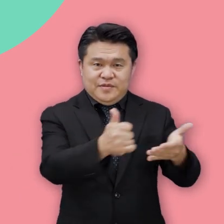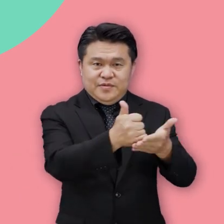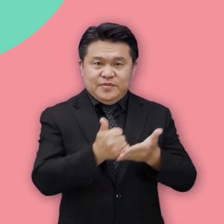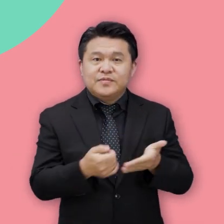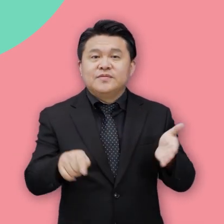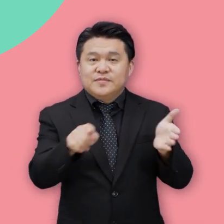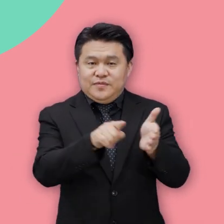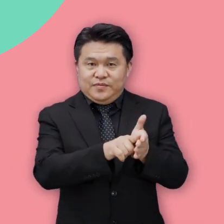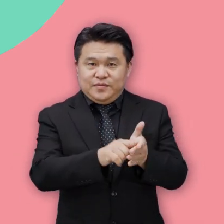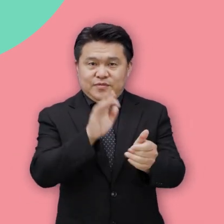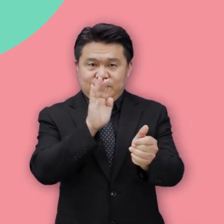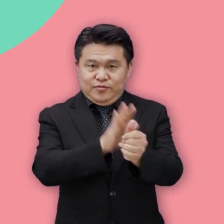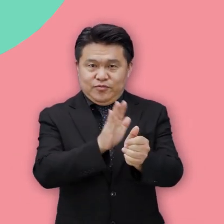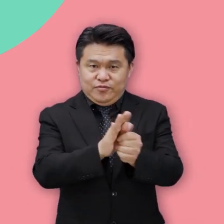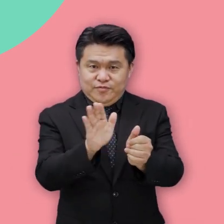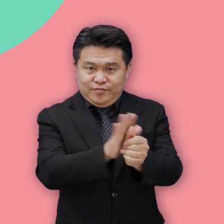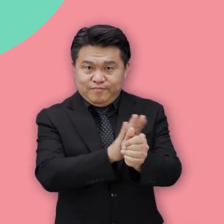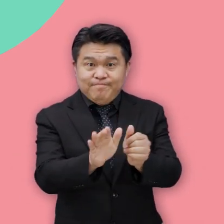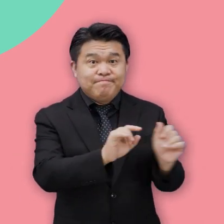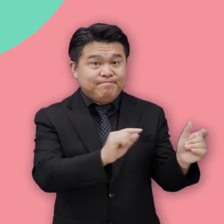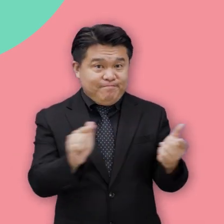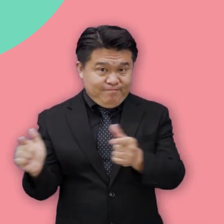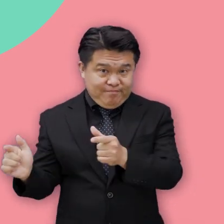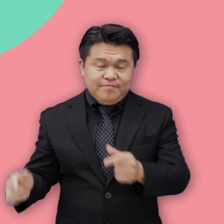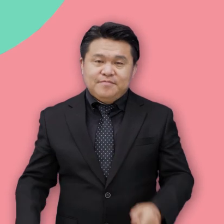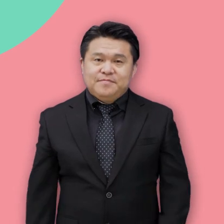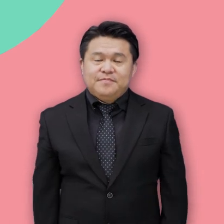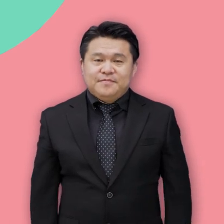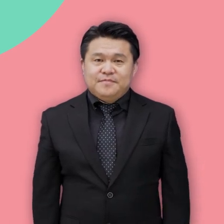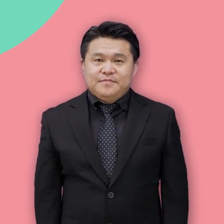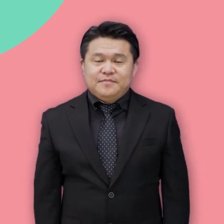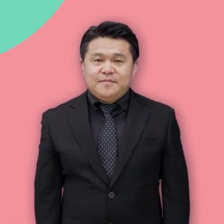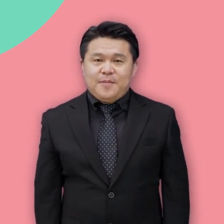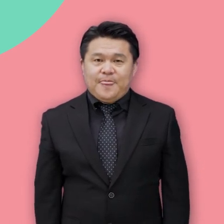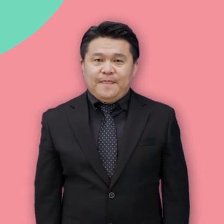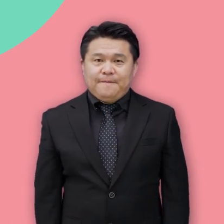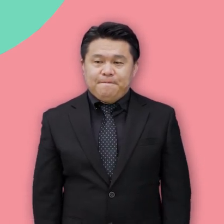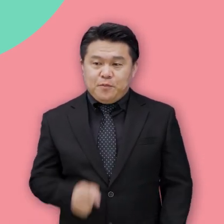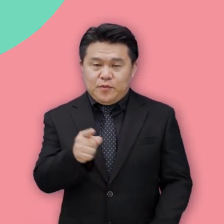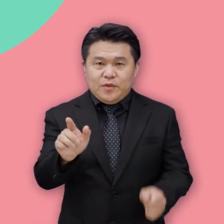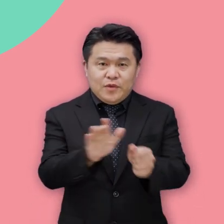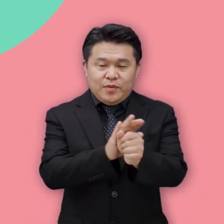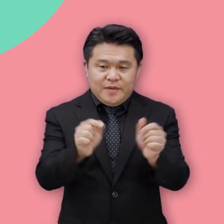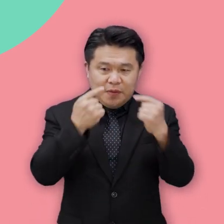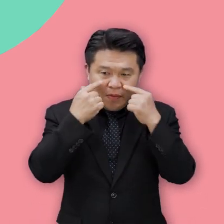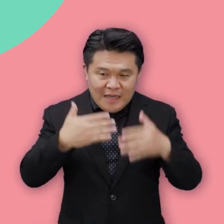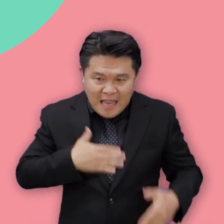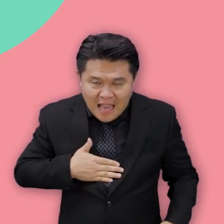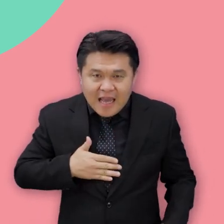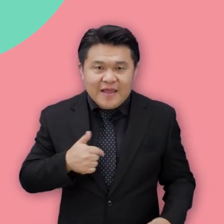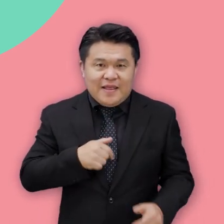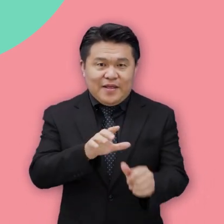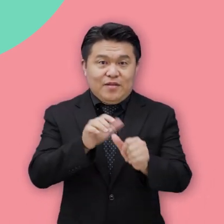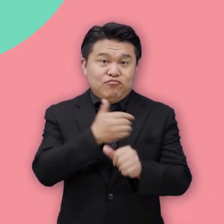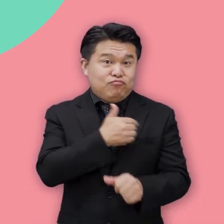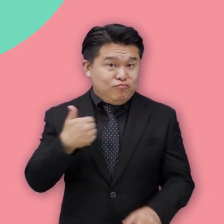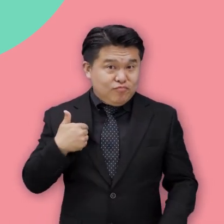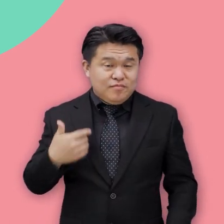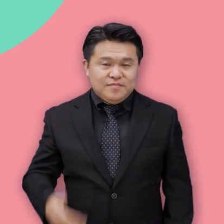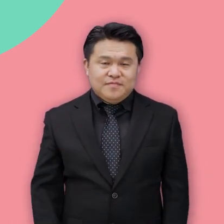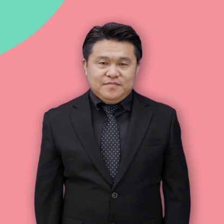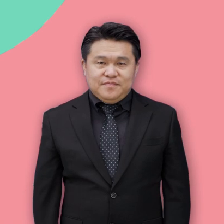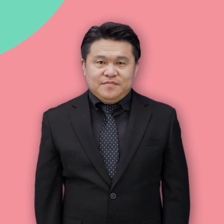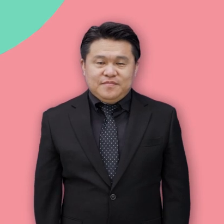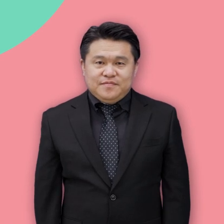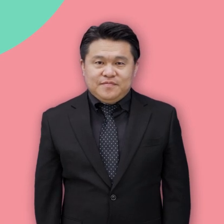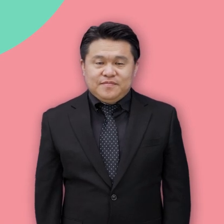고객을 위해 다양한 지원 서비스를 시행하고 있습니다. 이를 정확히 알아야 충분히 활용할 수 있을 것입니다.